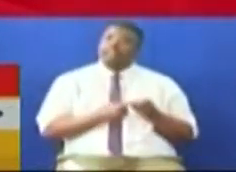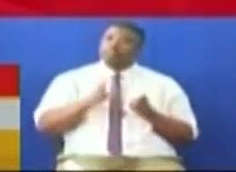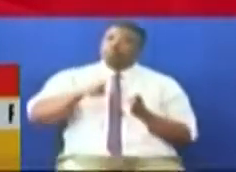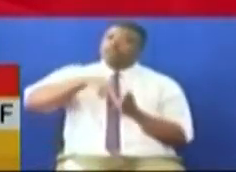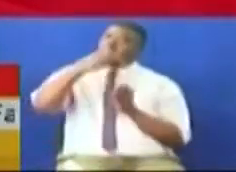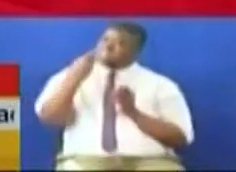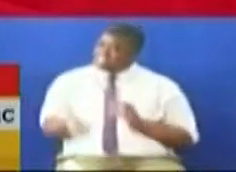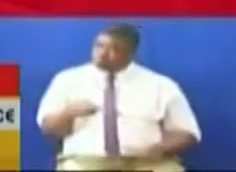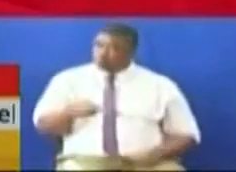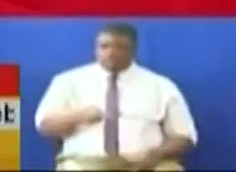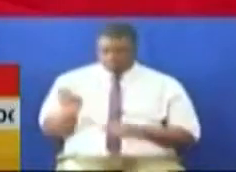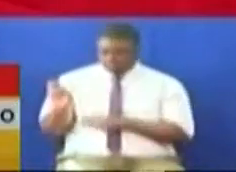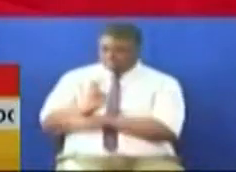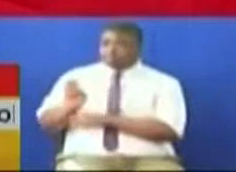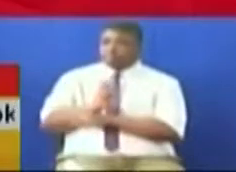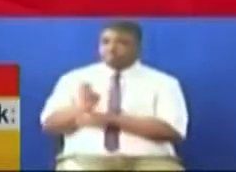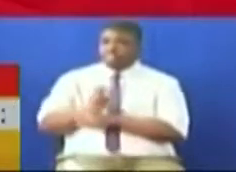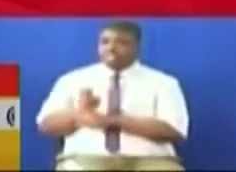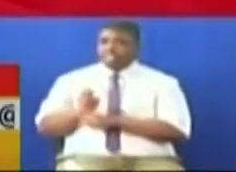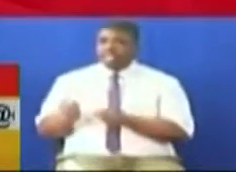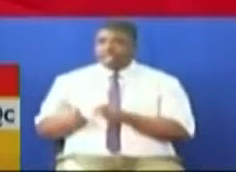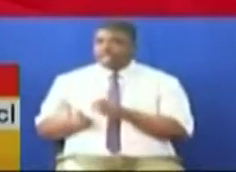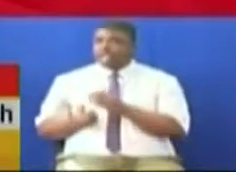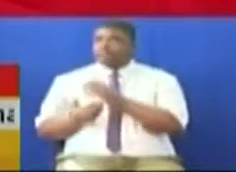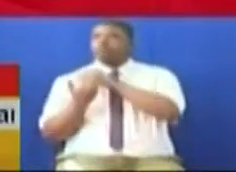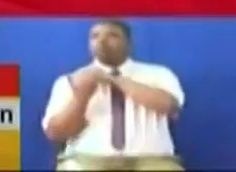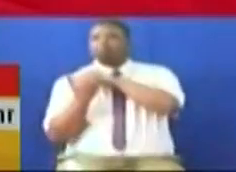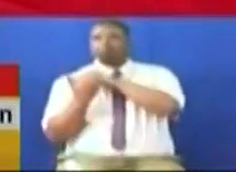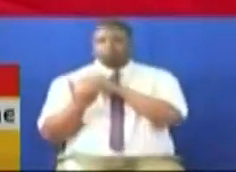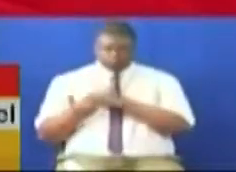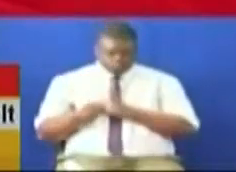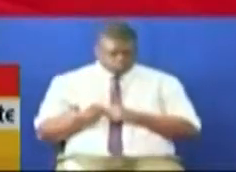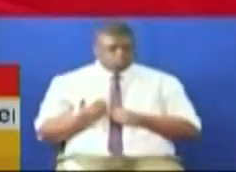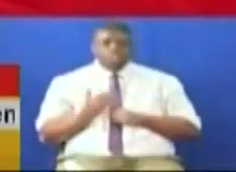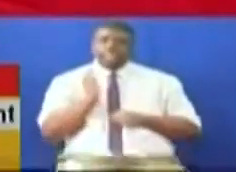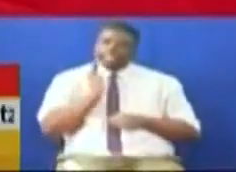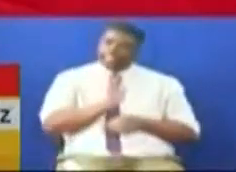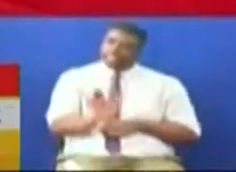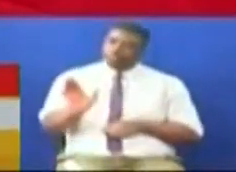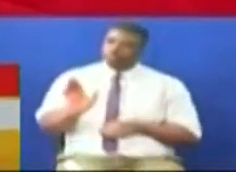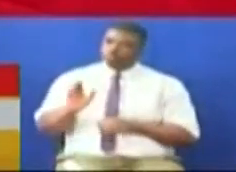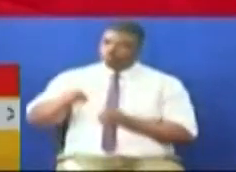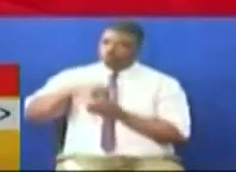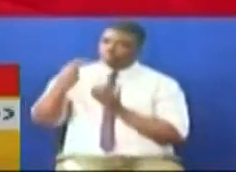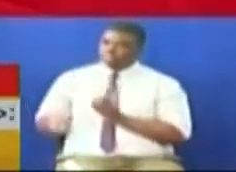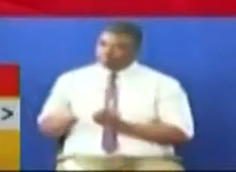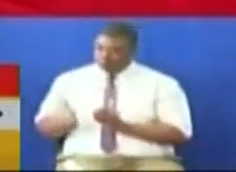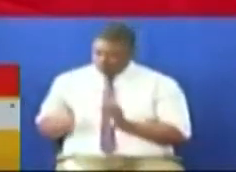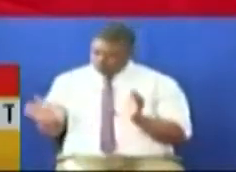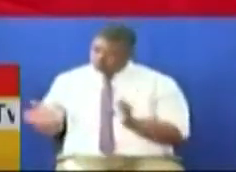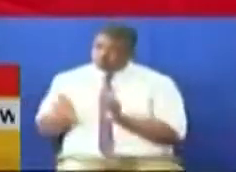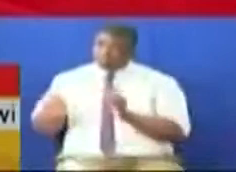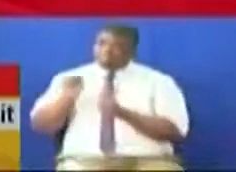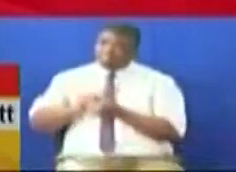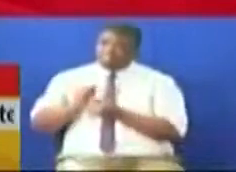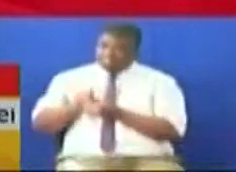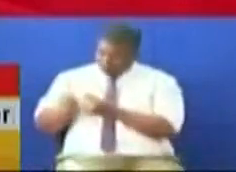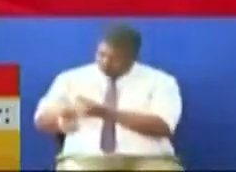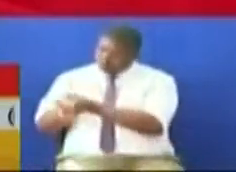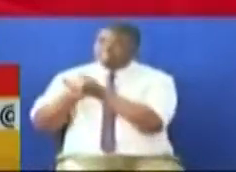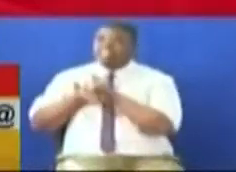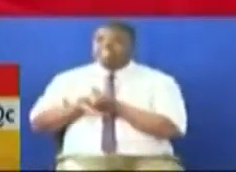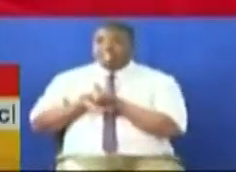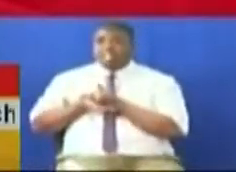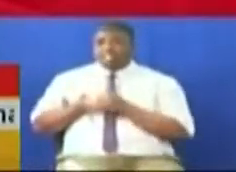kusimamia dhamana waliokabidhiwa kwa kushindwa kutunza vifaa ambavyo kimsingi vingeweza kutusaidia. Kwa hiyo Mheshimiwa Spika, ili